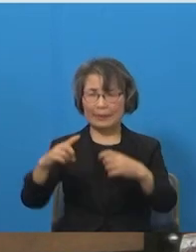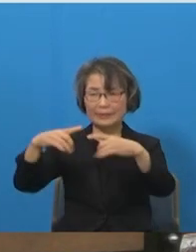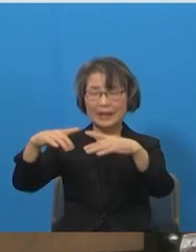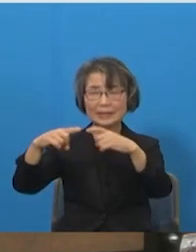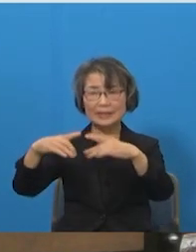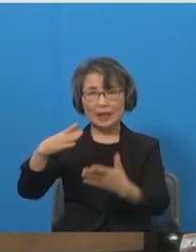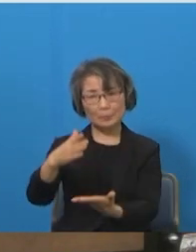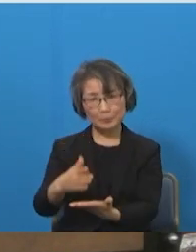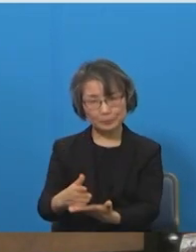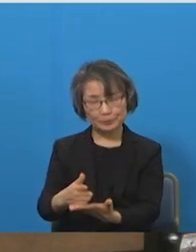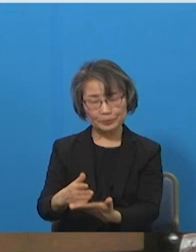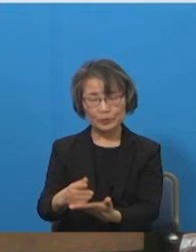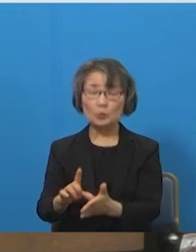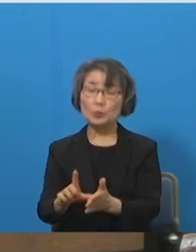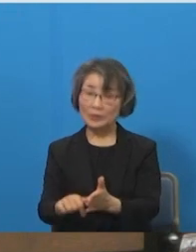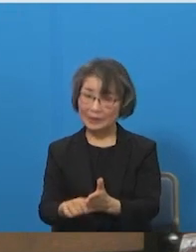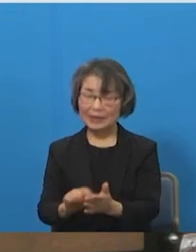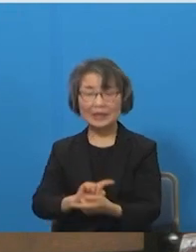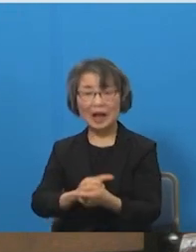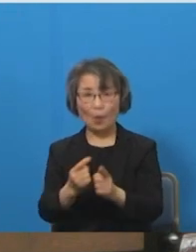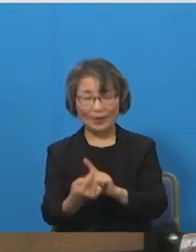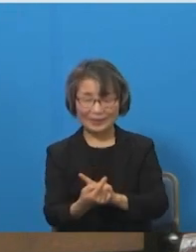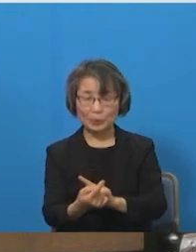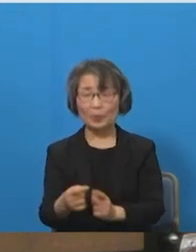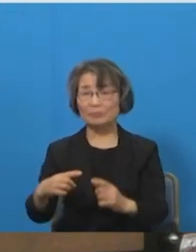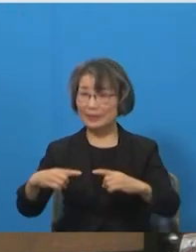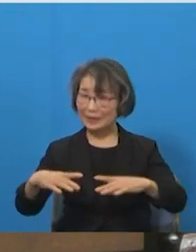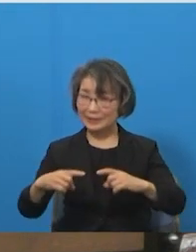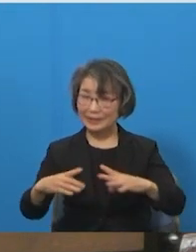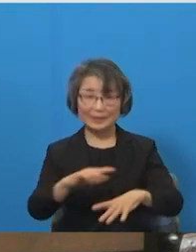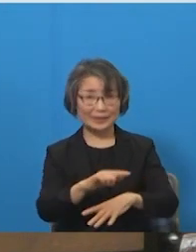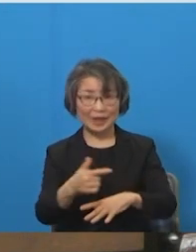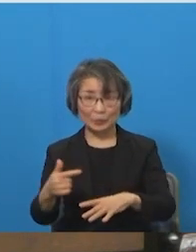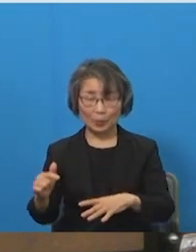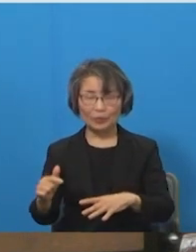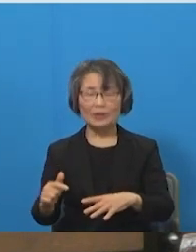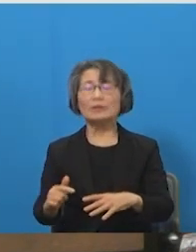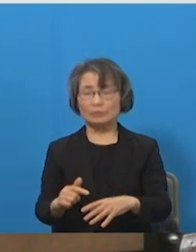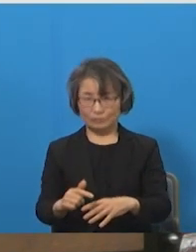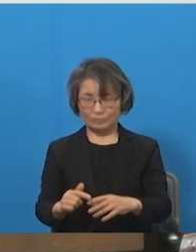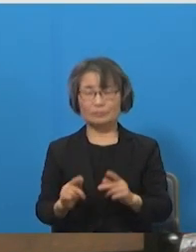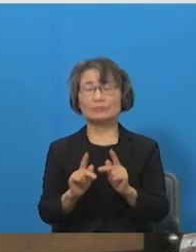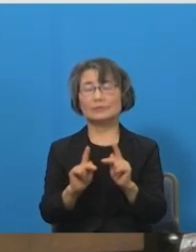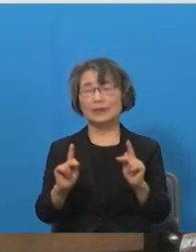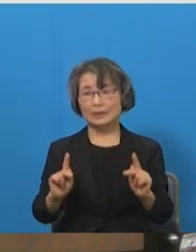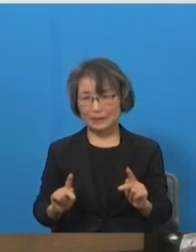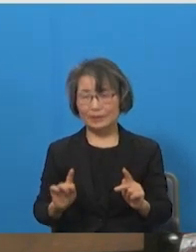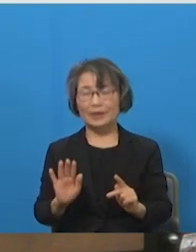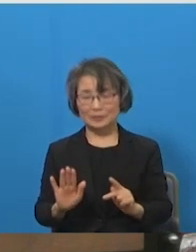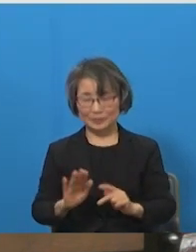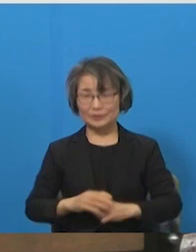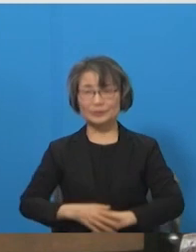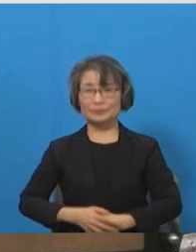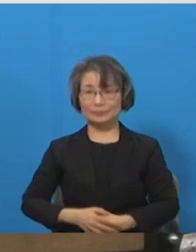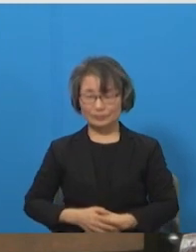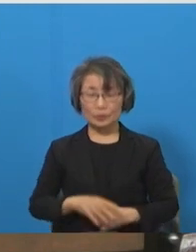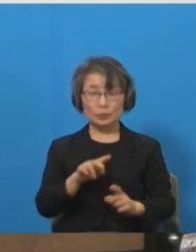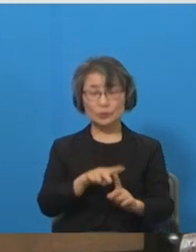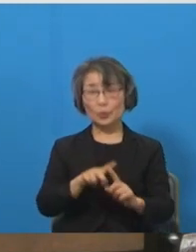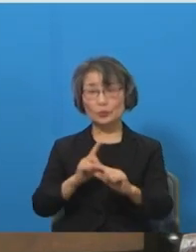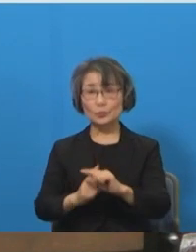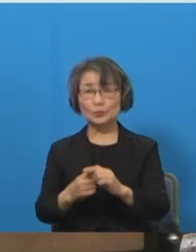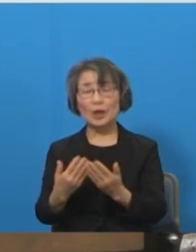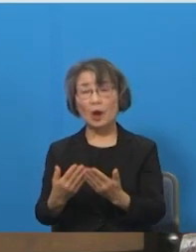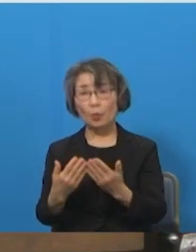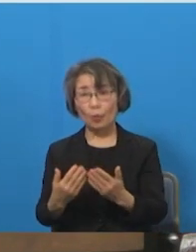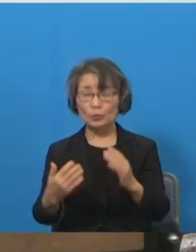した代替の電源や熱源の確保についても重要な課題であると認識しております。小中学校の空